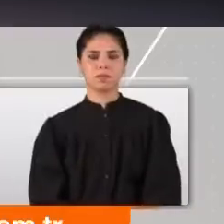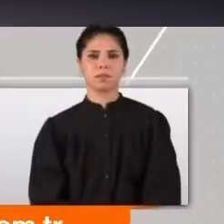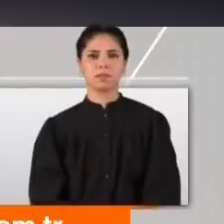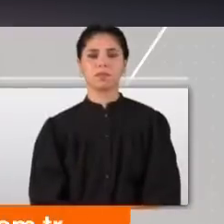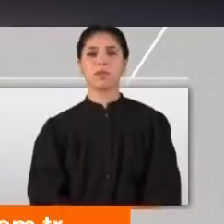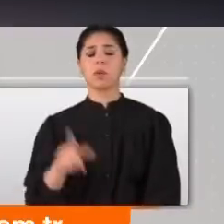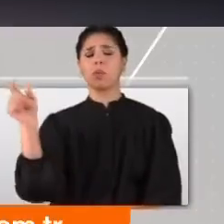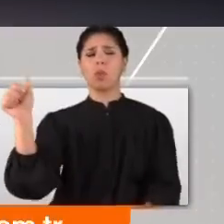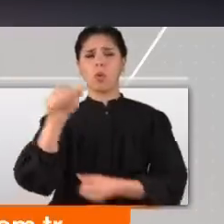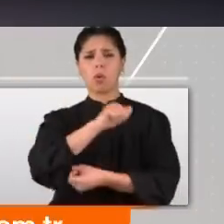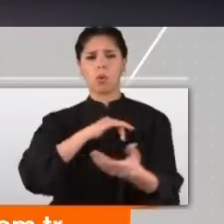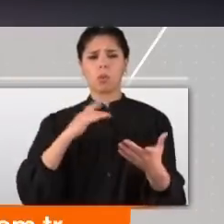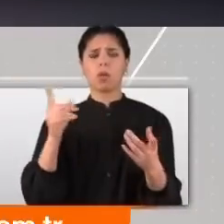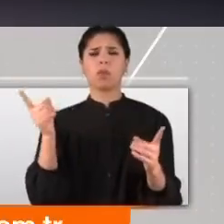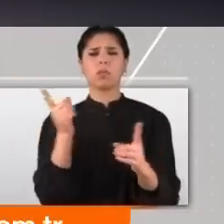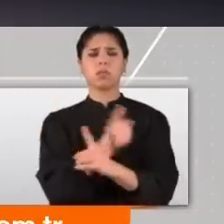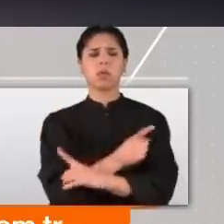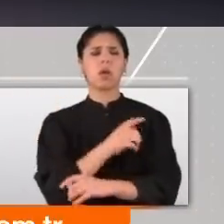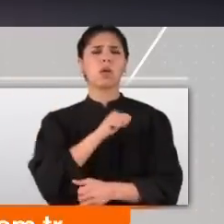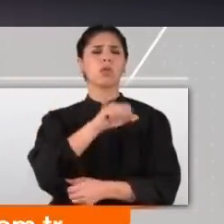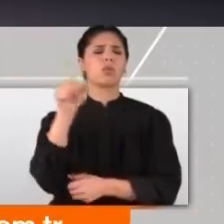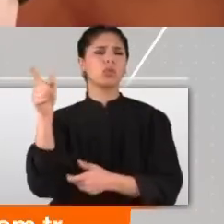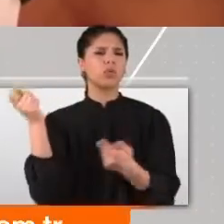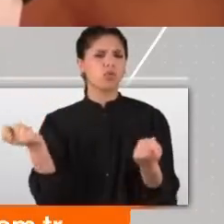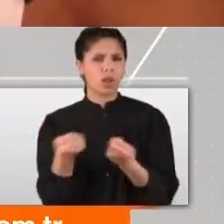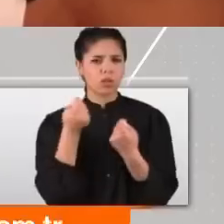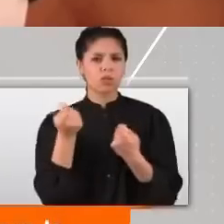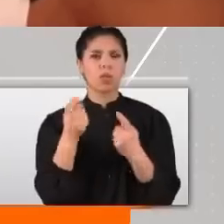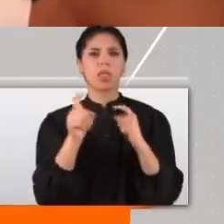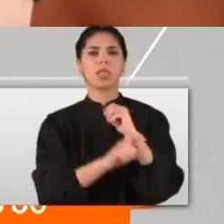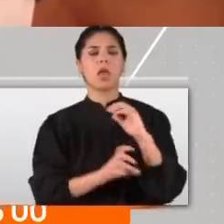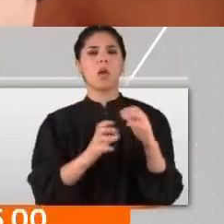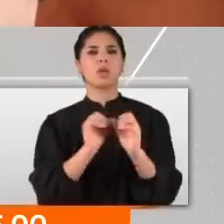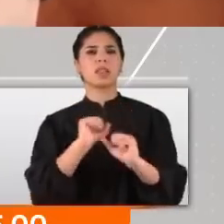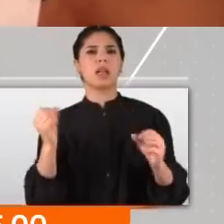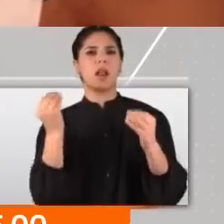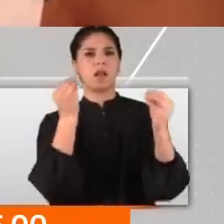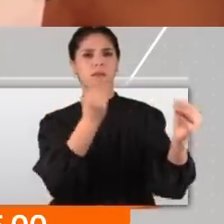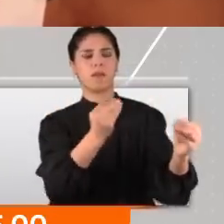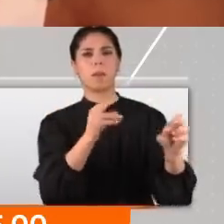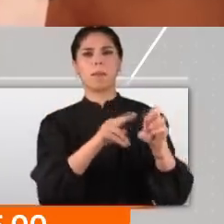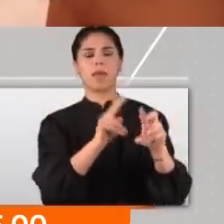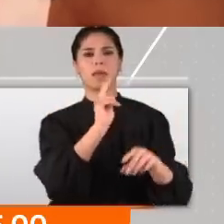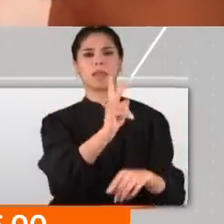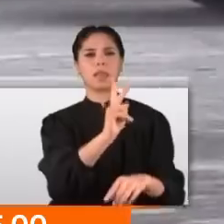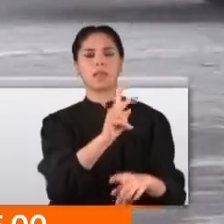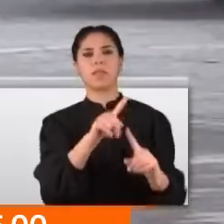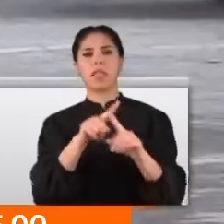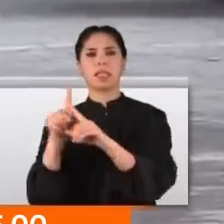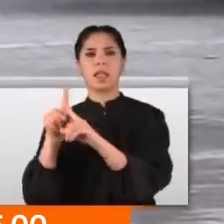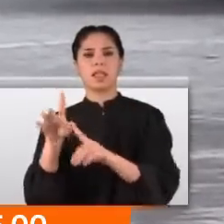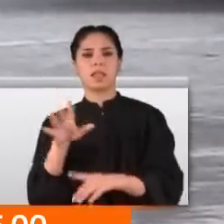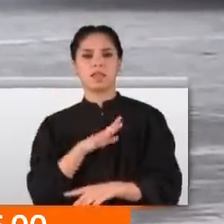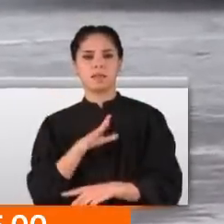Sayısız operasyonda tim komutanı olarak görev yaparak terör örgütüne ağır darbe indirdi. Bu yüzden de PKK tarafından tehdit ediliyor,